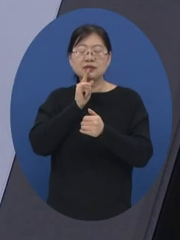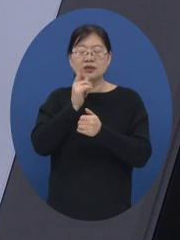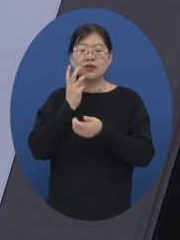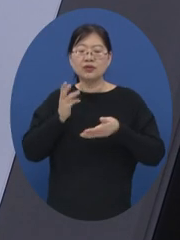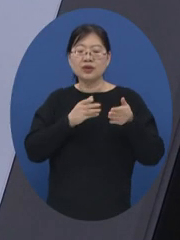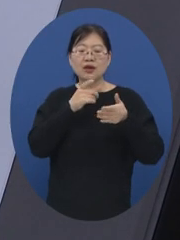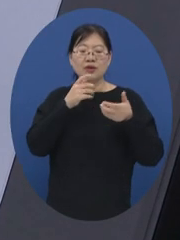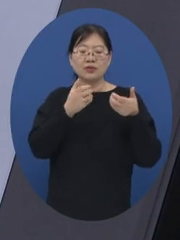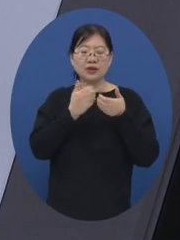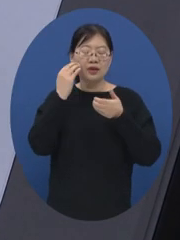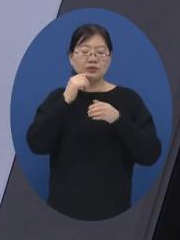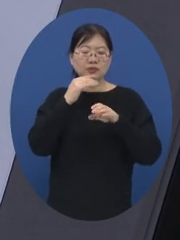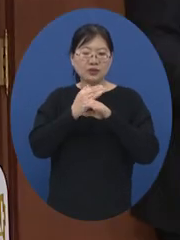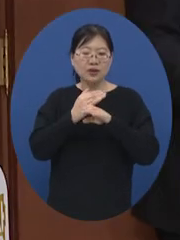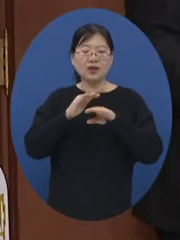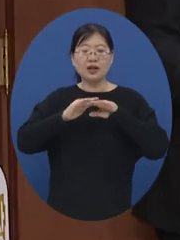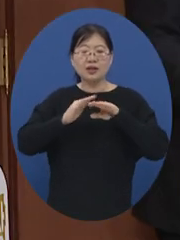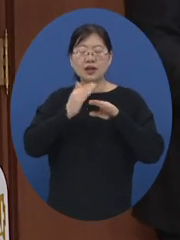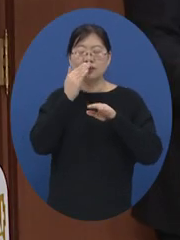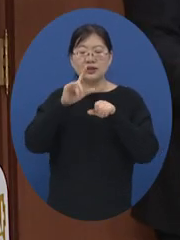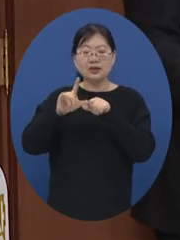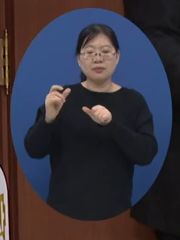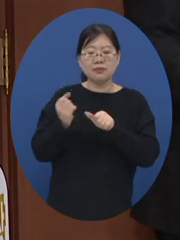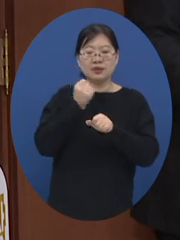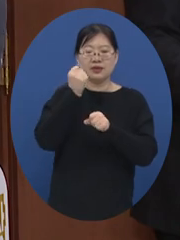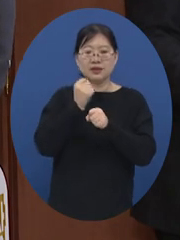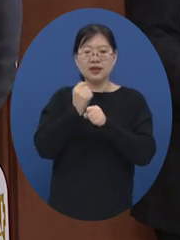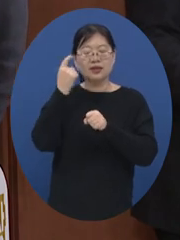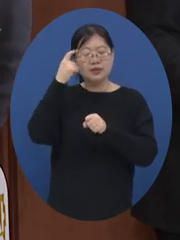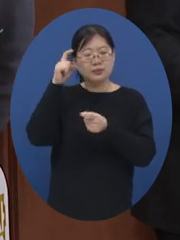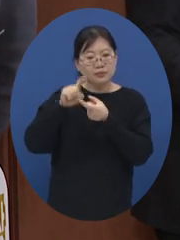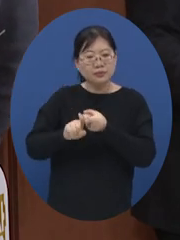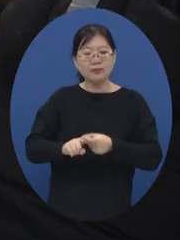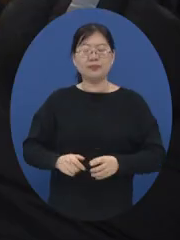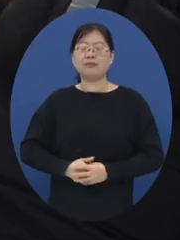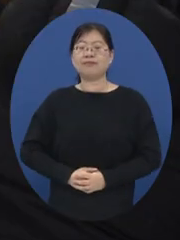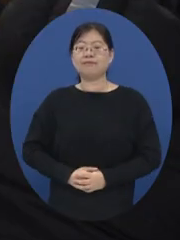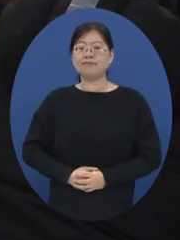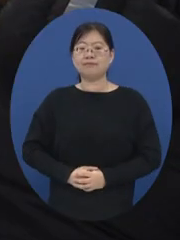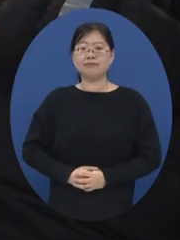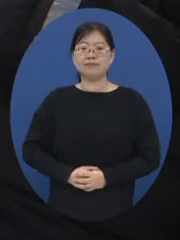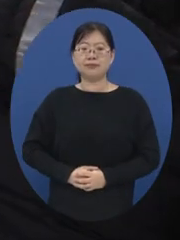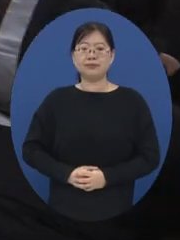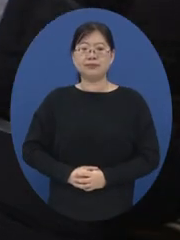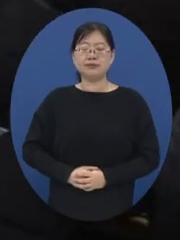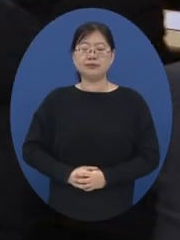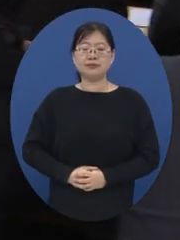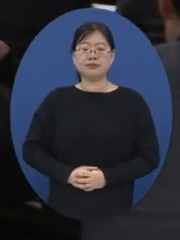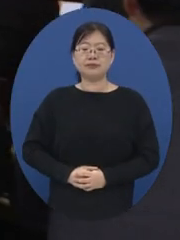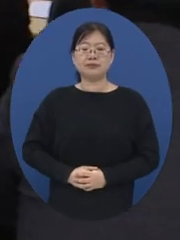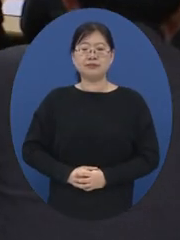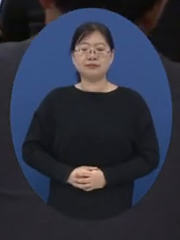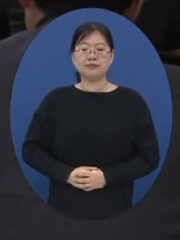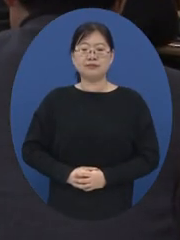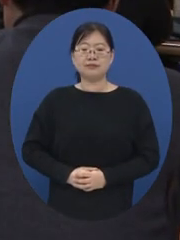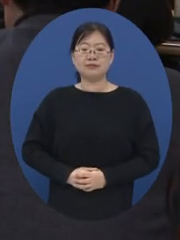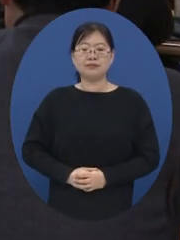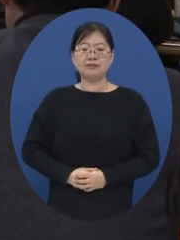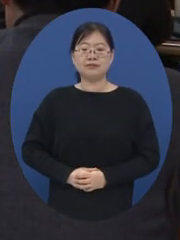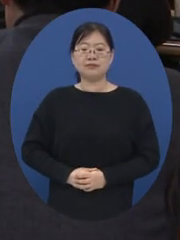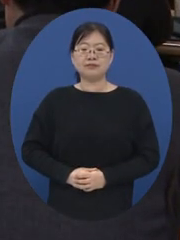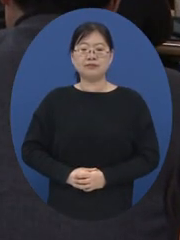노력이 얼어붙은 남북 관계를 녹이는 계기를 만들어낼 수 있을지 주목됩니다. 경기CTV 최창순입니다.